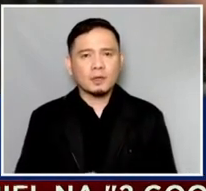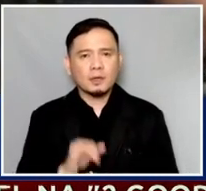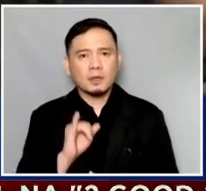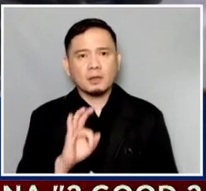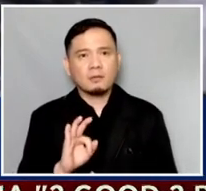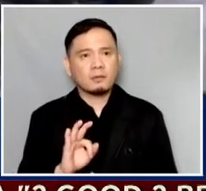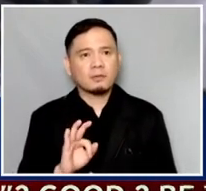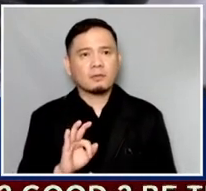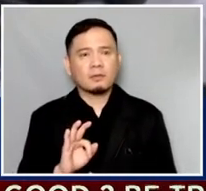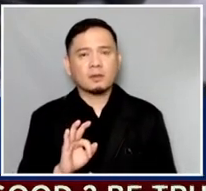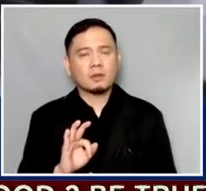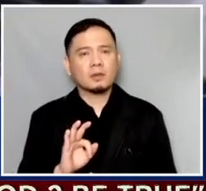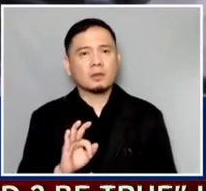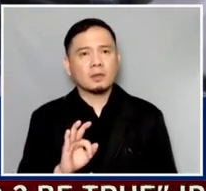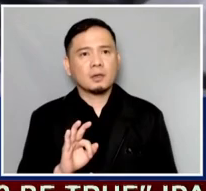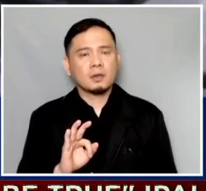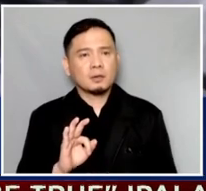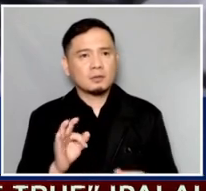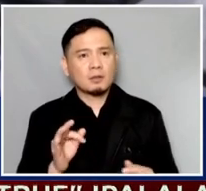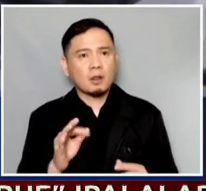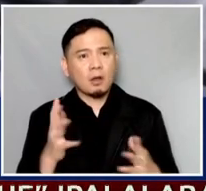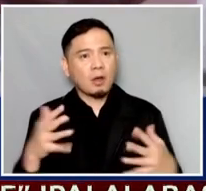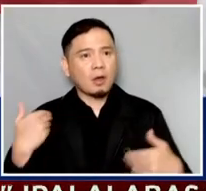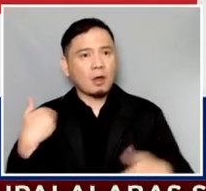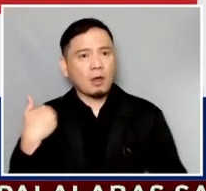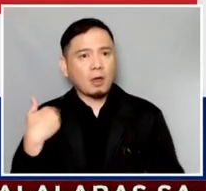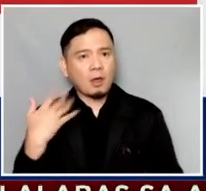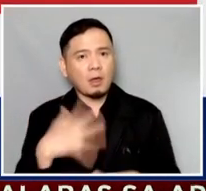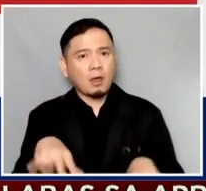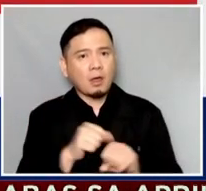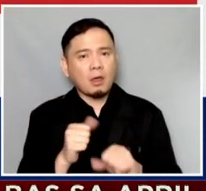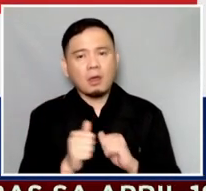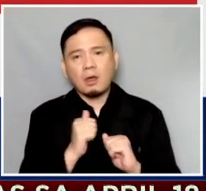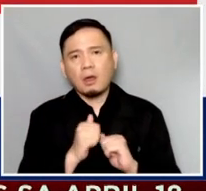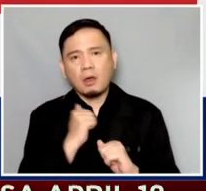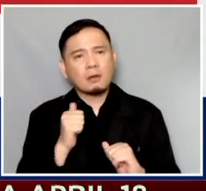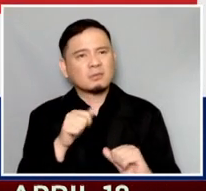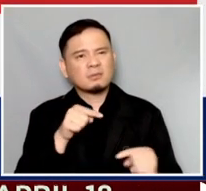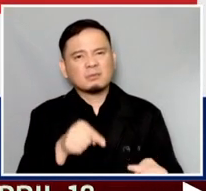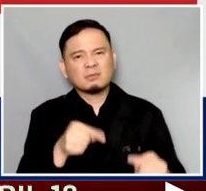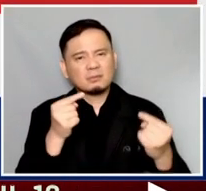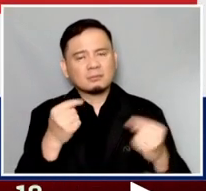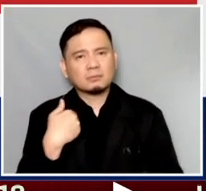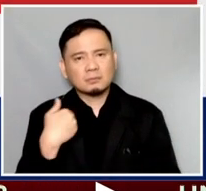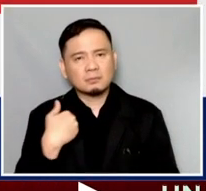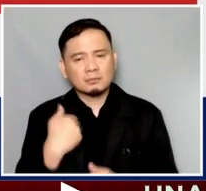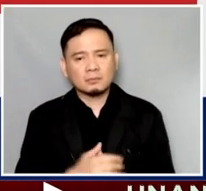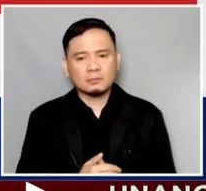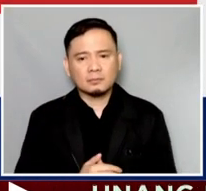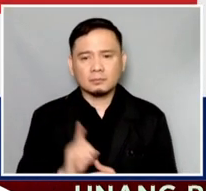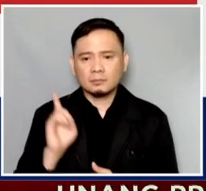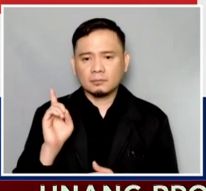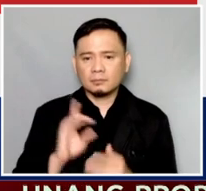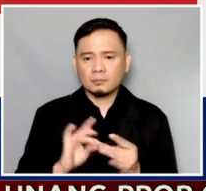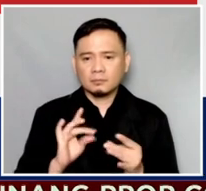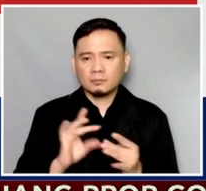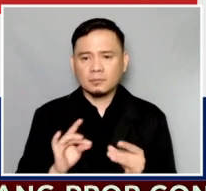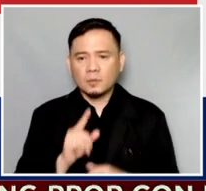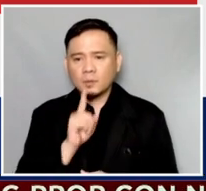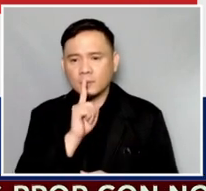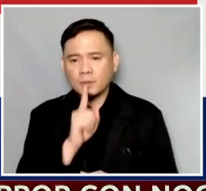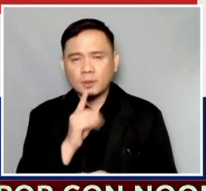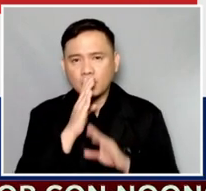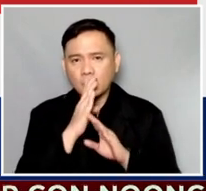na kami makakatapos. Tumanggi nang magsalita si Inting sa media. Pananatilihin na lang daw niya ang pananahimik o dignified silence at ang kanyang